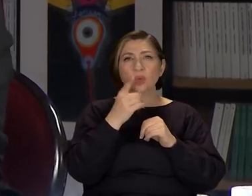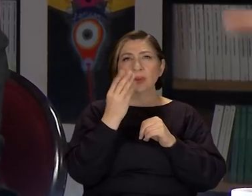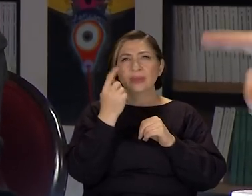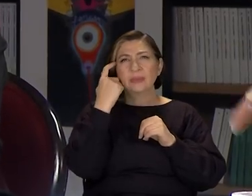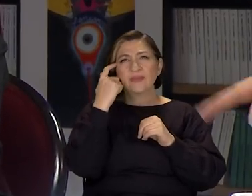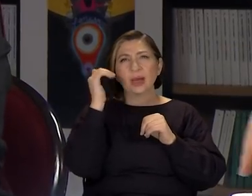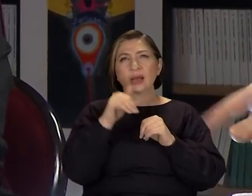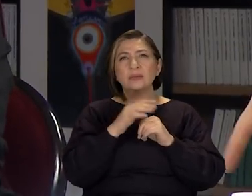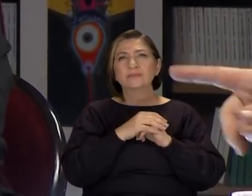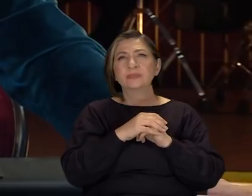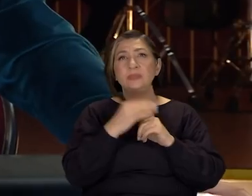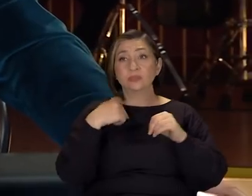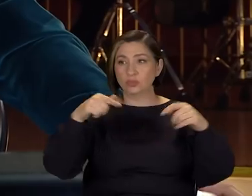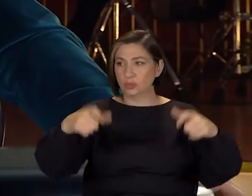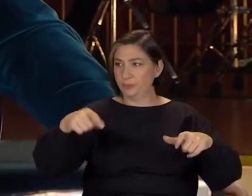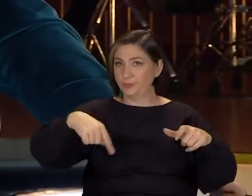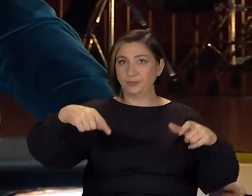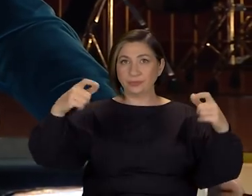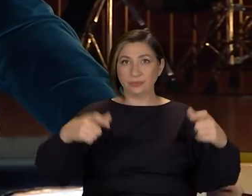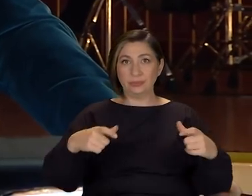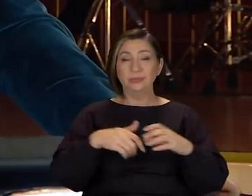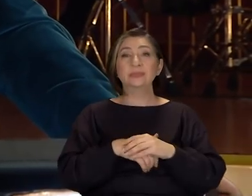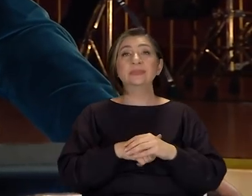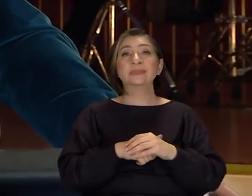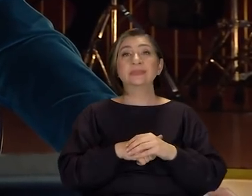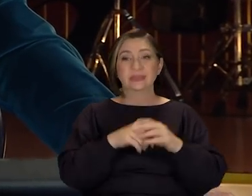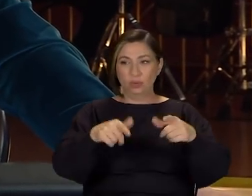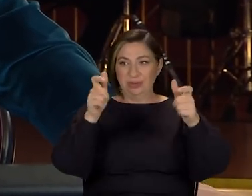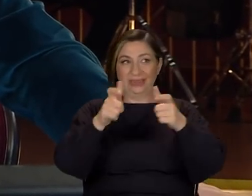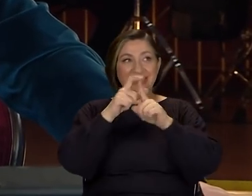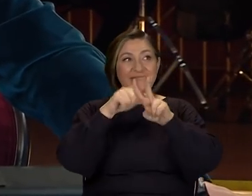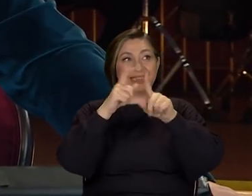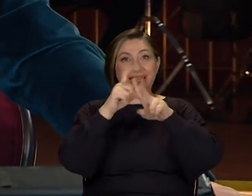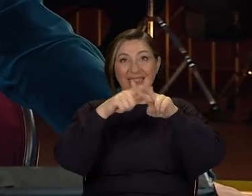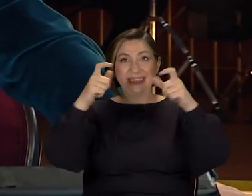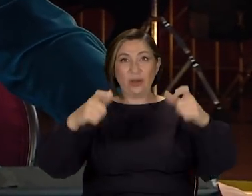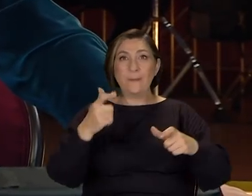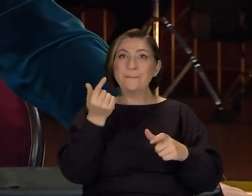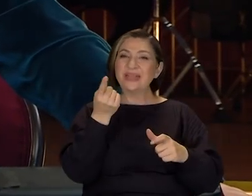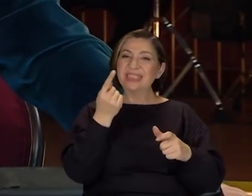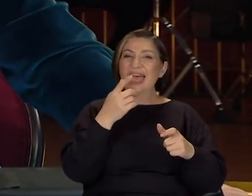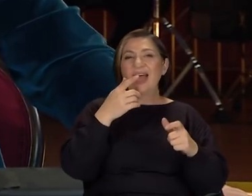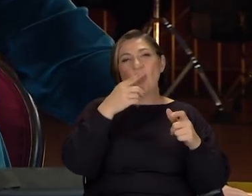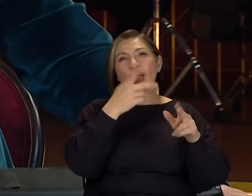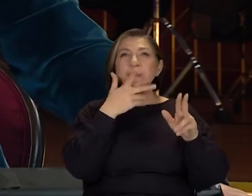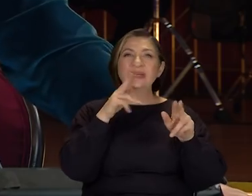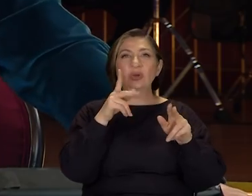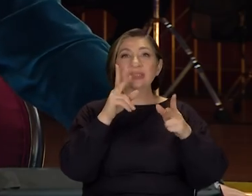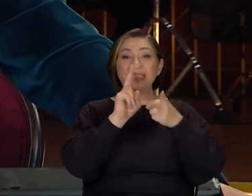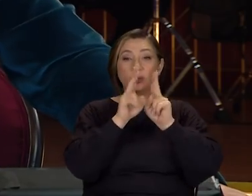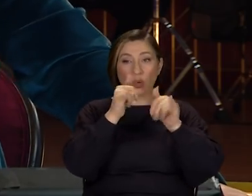benim kafamda benim bir soru işareti oluştu. Burada, bizim bu kabaremizde Dada Salon'da biz aslında biraz after hours'uz. Yani